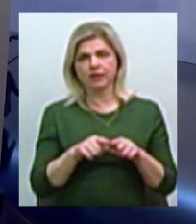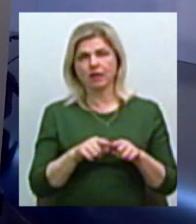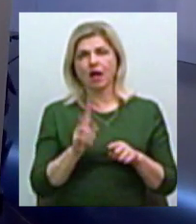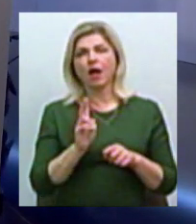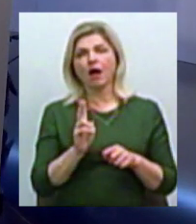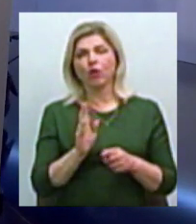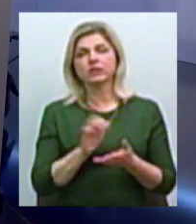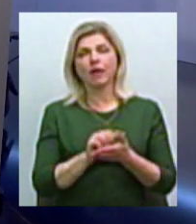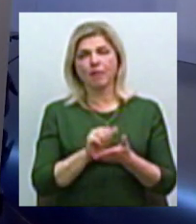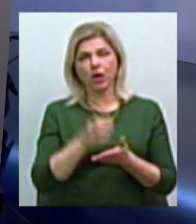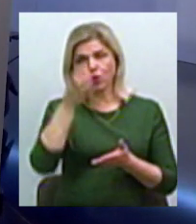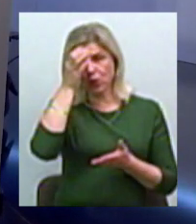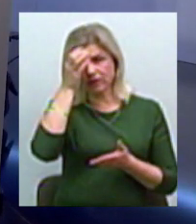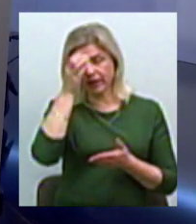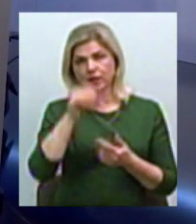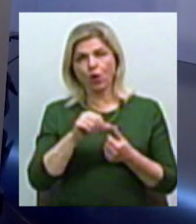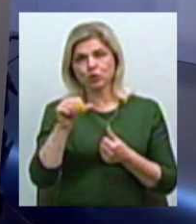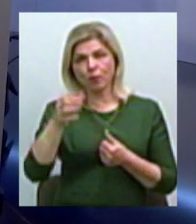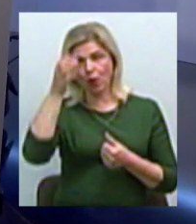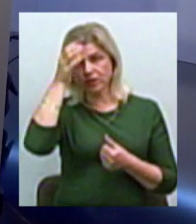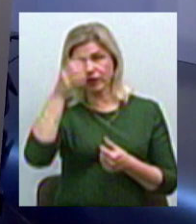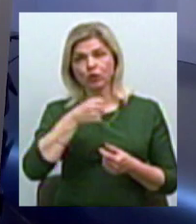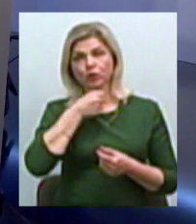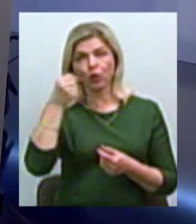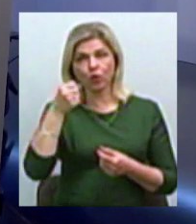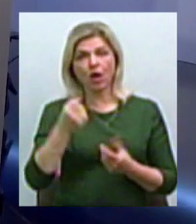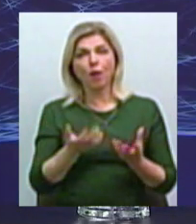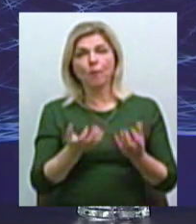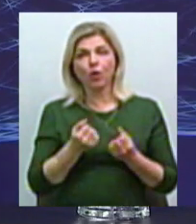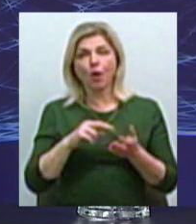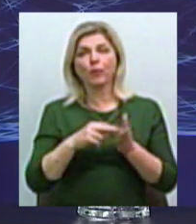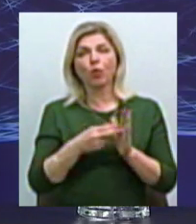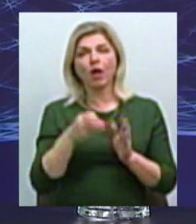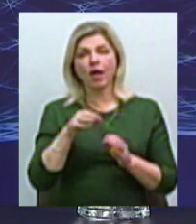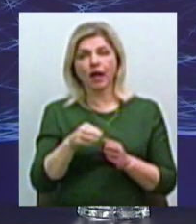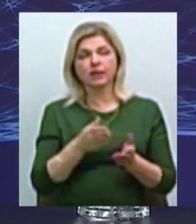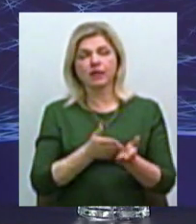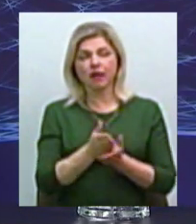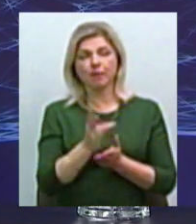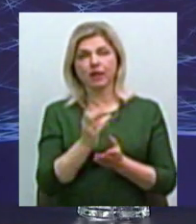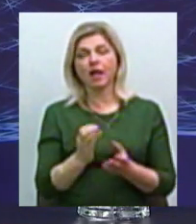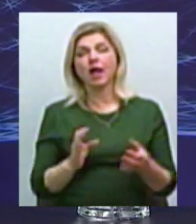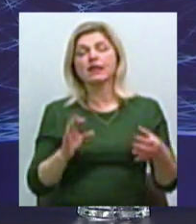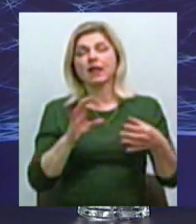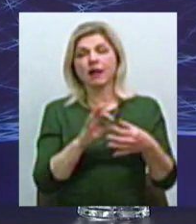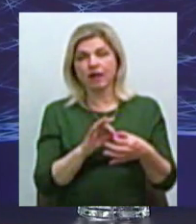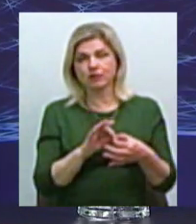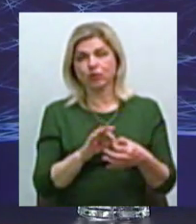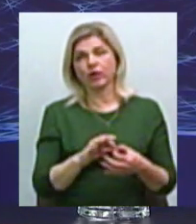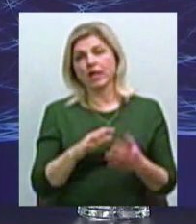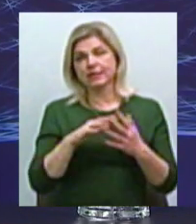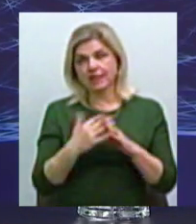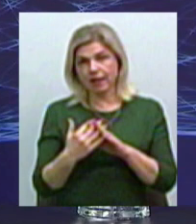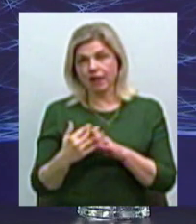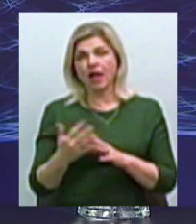освітою, особливо освітою дорослих. І ми отримали проєкт, який направлений був на інтеграцію взагалі з сел, оскільки ми знали, які села будуть